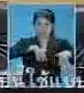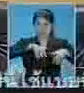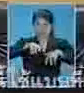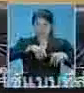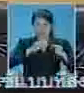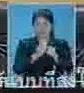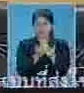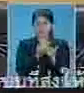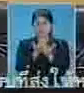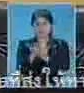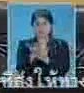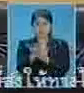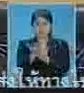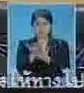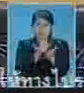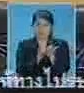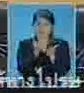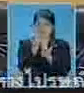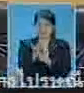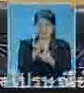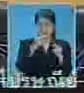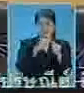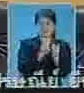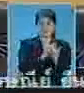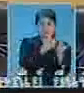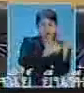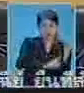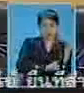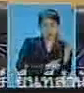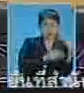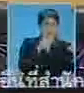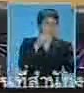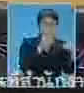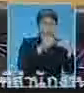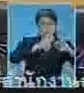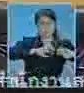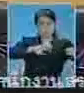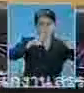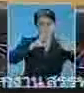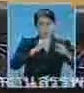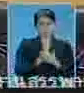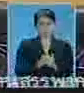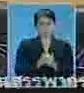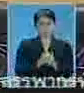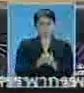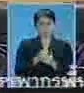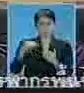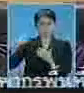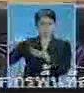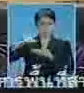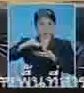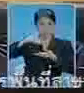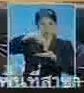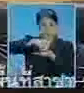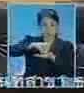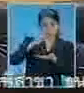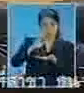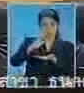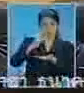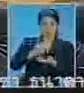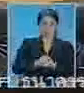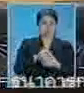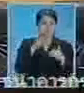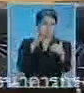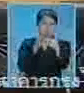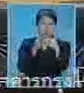สลากได้โดยตรงจากรัฐบาลไม่ต้องผ่านพ่อค้าคนกลางและวิธีเดียวที่จะซื้อโดยตรงจากรัฐบ